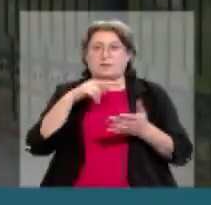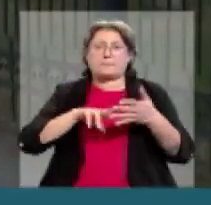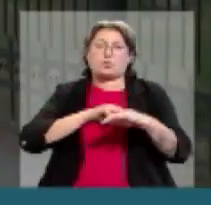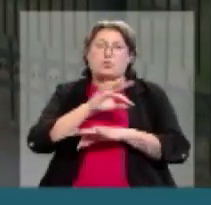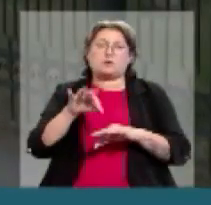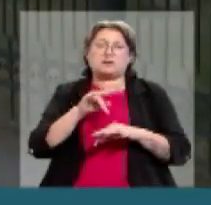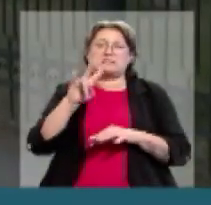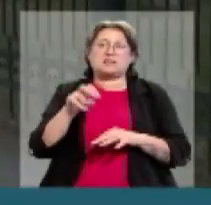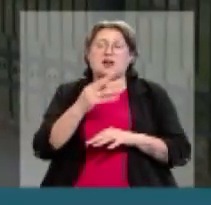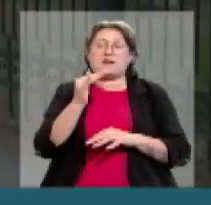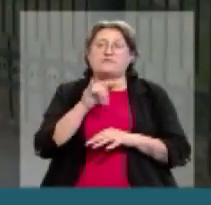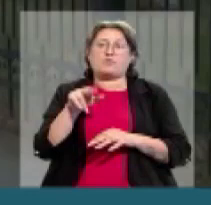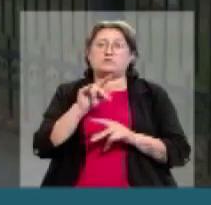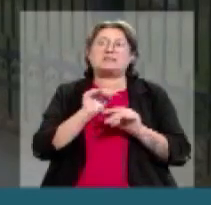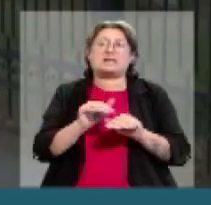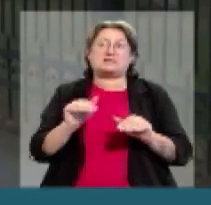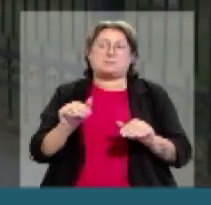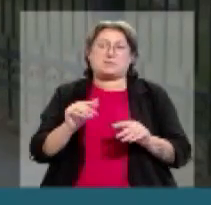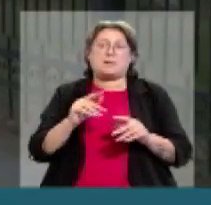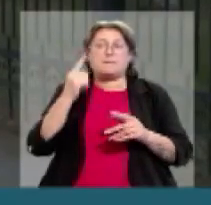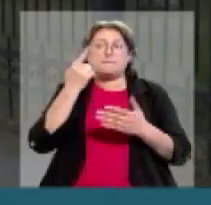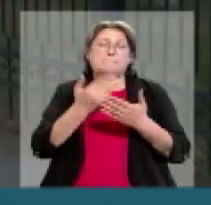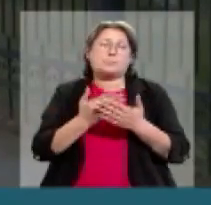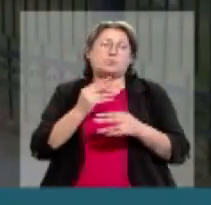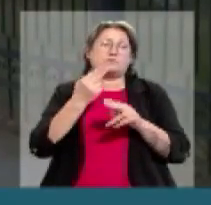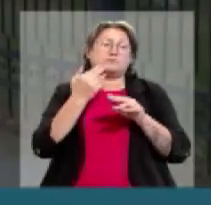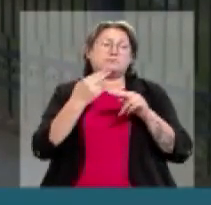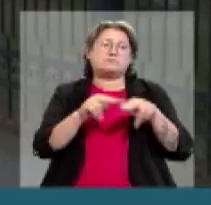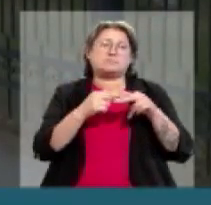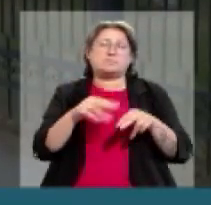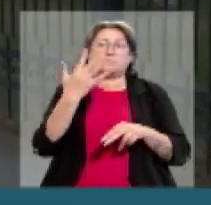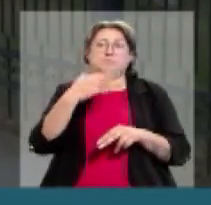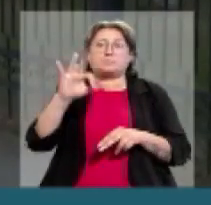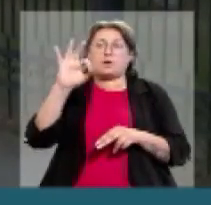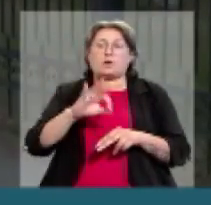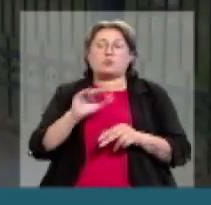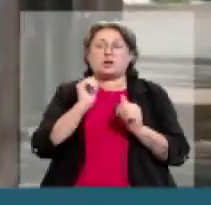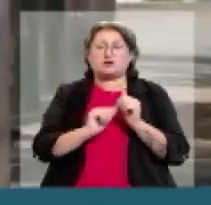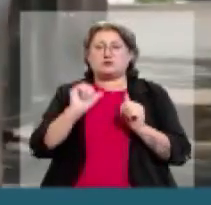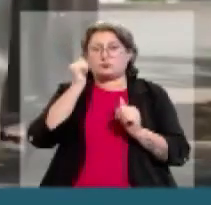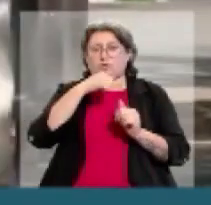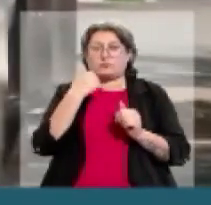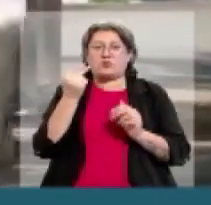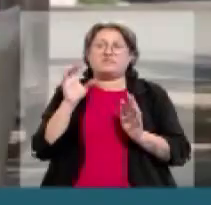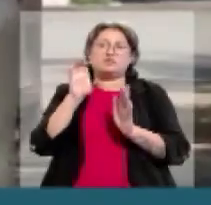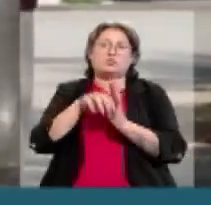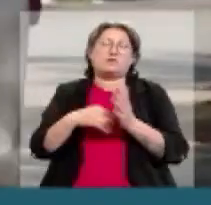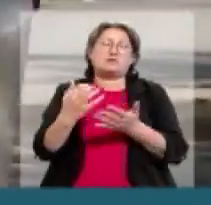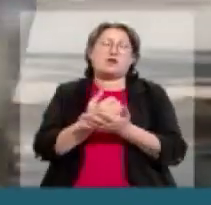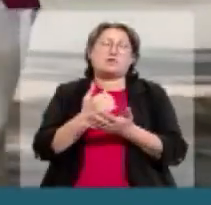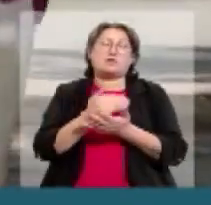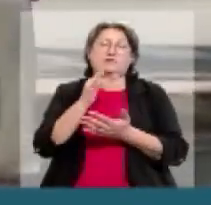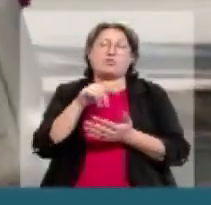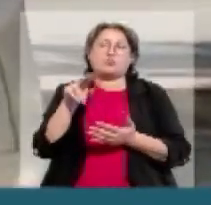проекта «Национальный фонд детям», предполагающего отчисление 50% от ежегодного инвестиционного